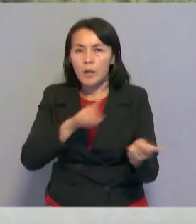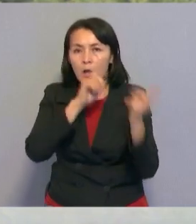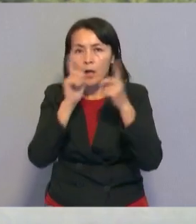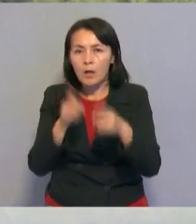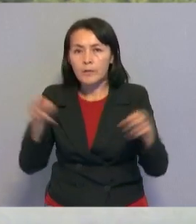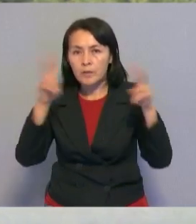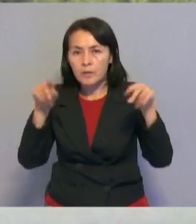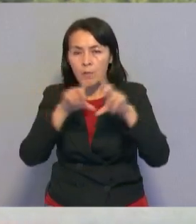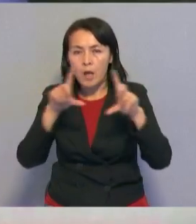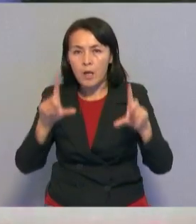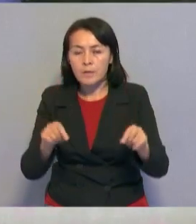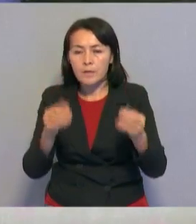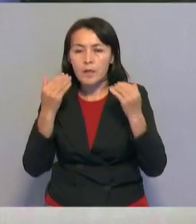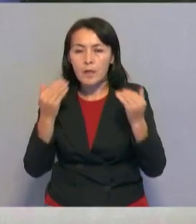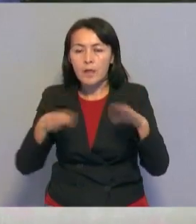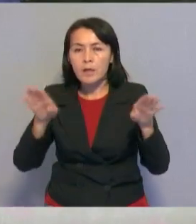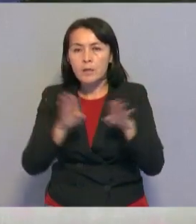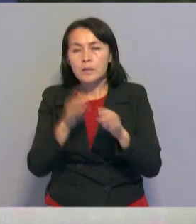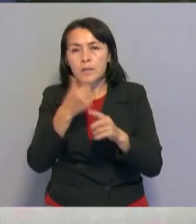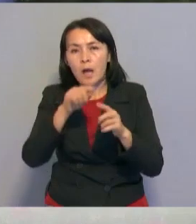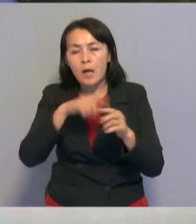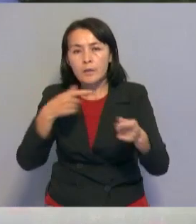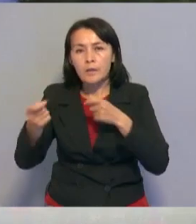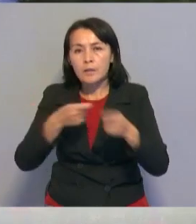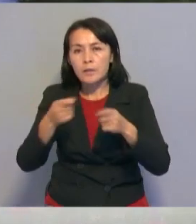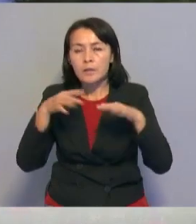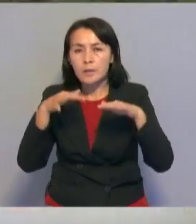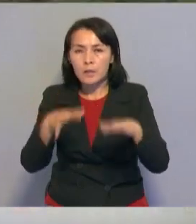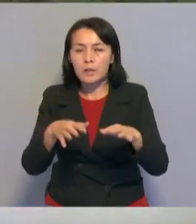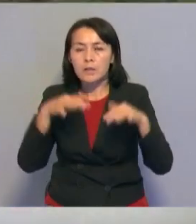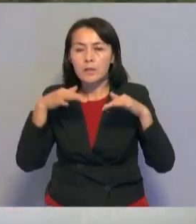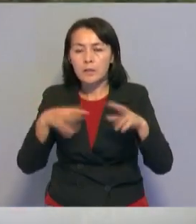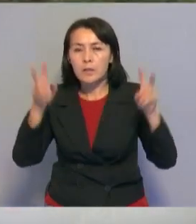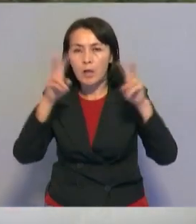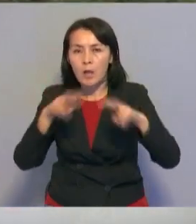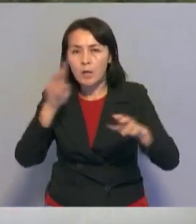отправляют их в специальную инспекцию. В соответствии с этим инспекция принимает меры. В результате